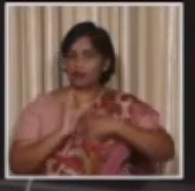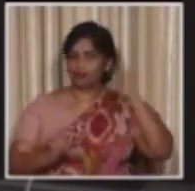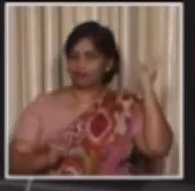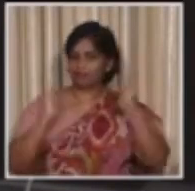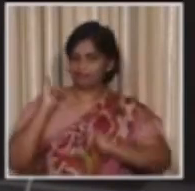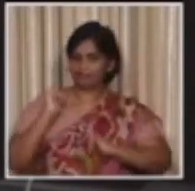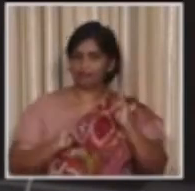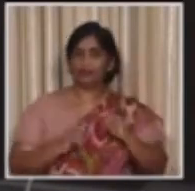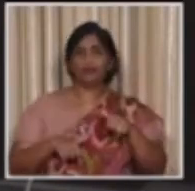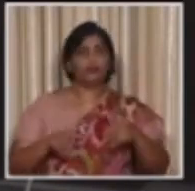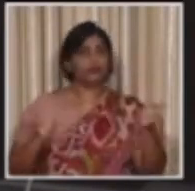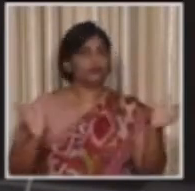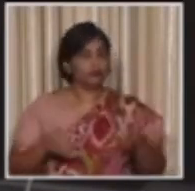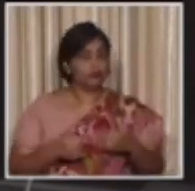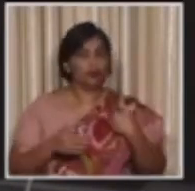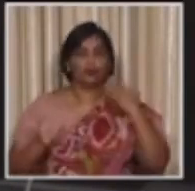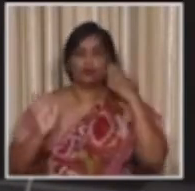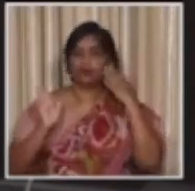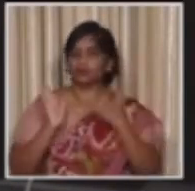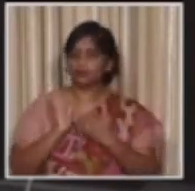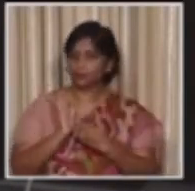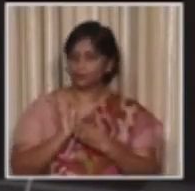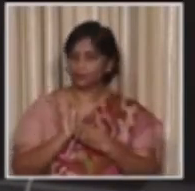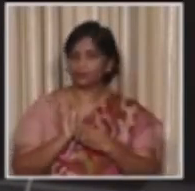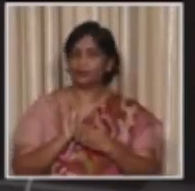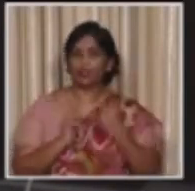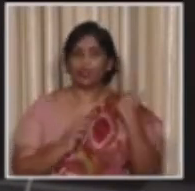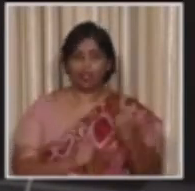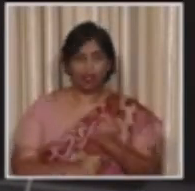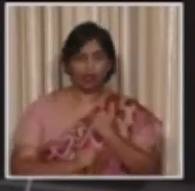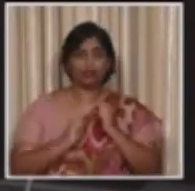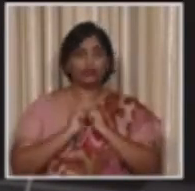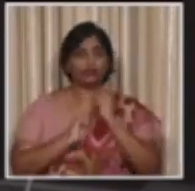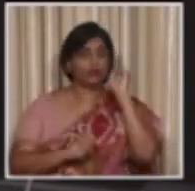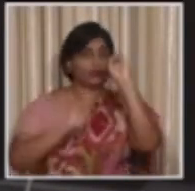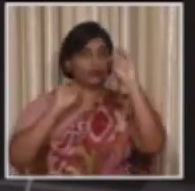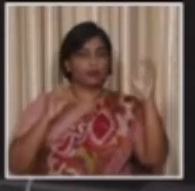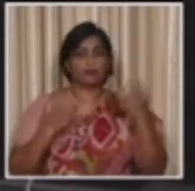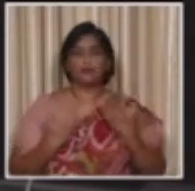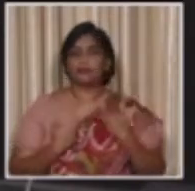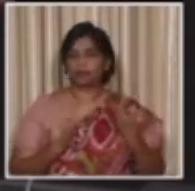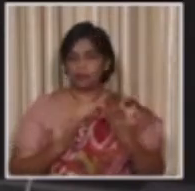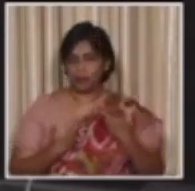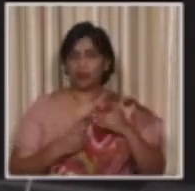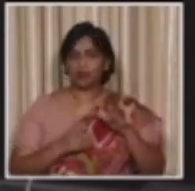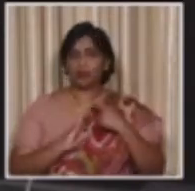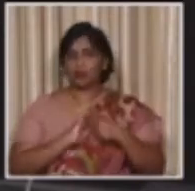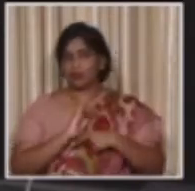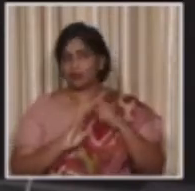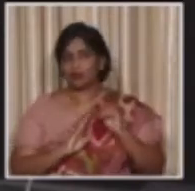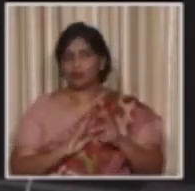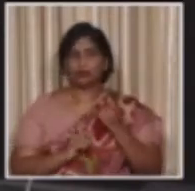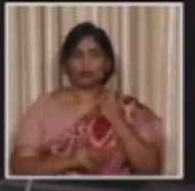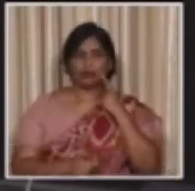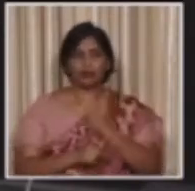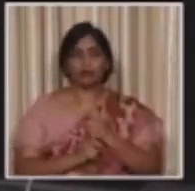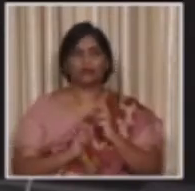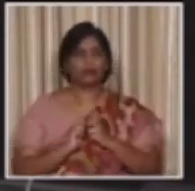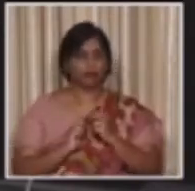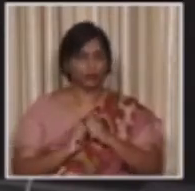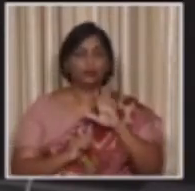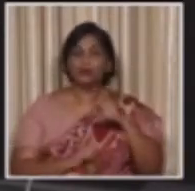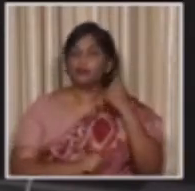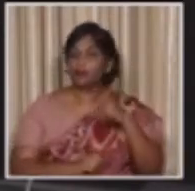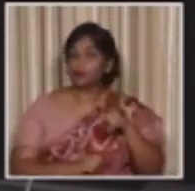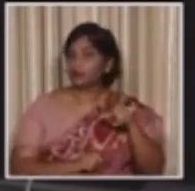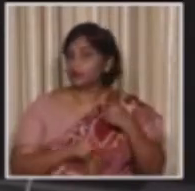ගත්තා. තවමත් අපිට ඒ සම්බන්ධයෙන් අලුත් පත්කිරීම් කරලා යවන්න පුළුවන්කම ලැබුණේ නැහැ. මොකද රටේ පවතින ආර්ථික තත්ත්වයක් නිසා. ඒ